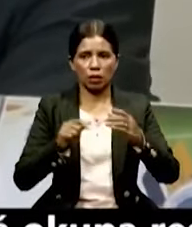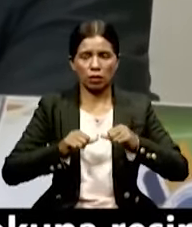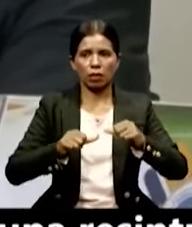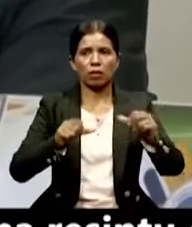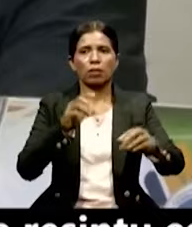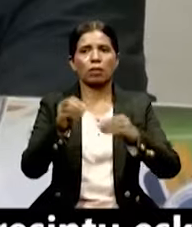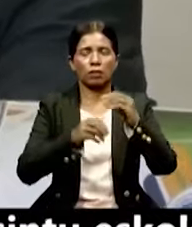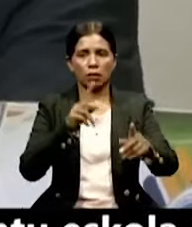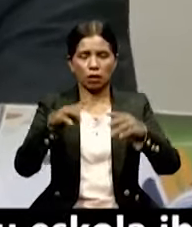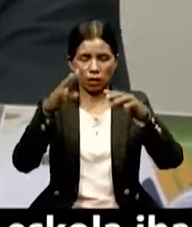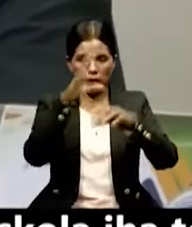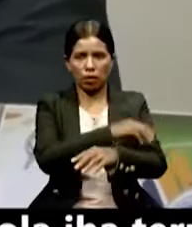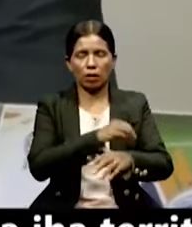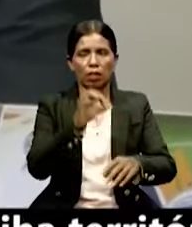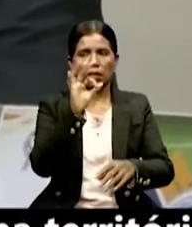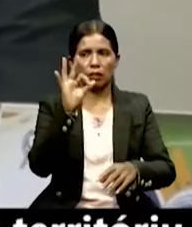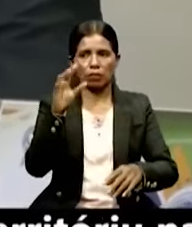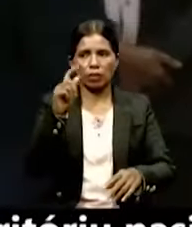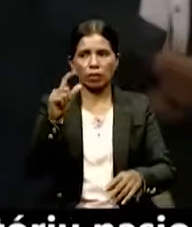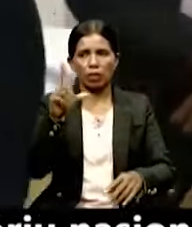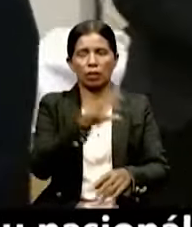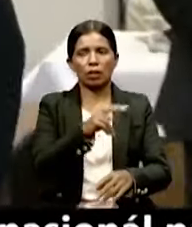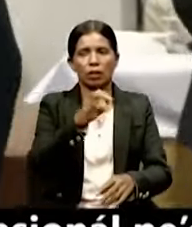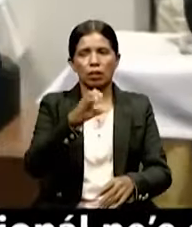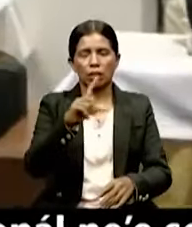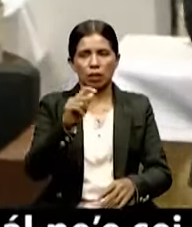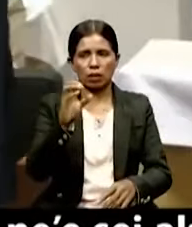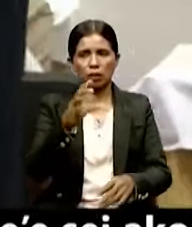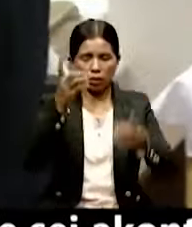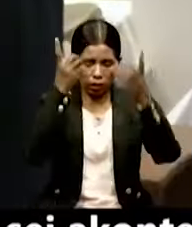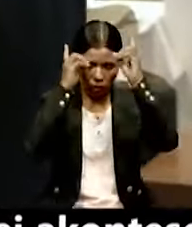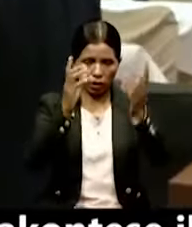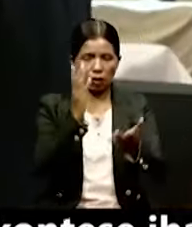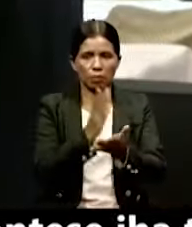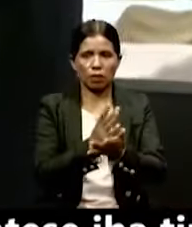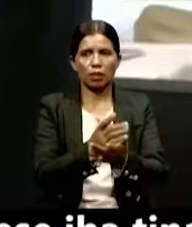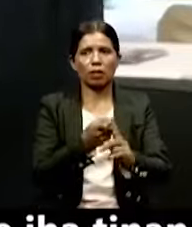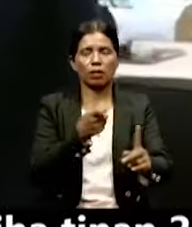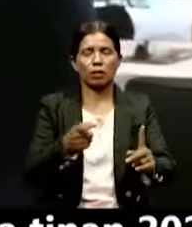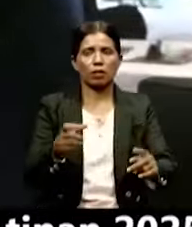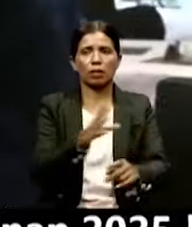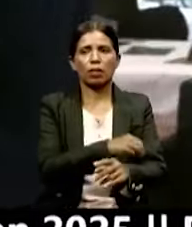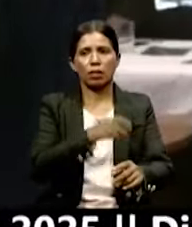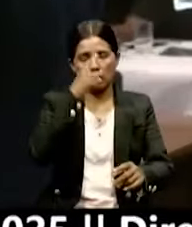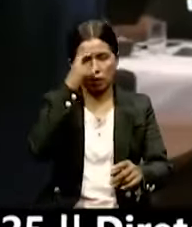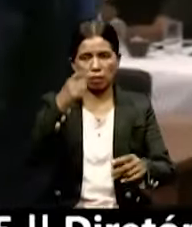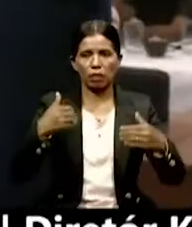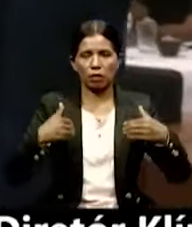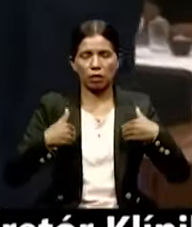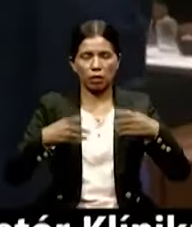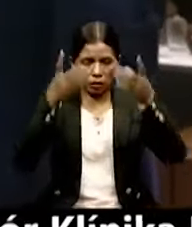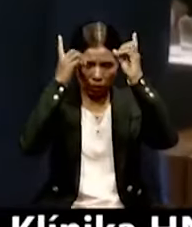kona ba kandidato presidente FFTL kandidato Nilton Telmo Guzmão desidi resignaan husi nya kandidatura tama mosu